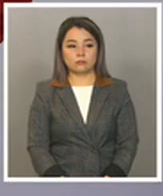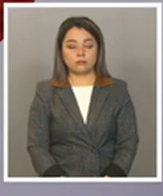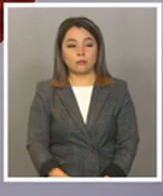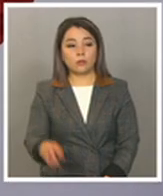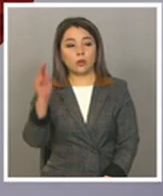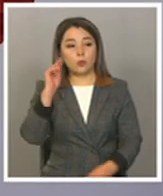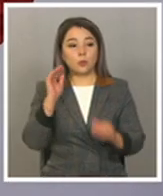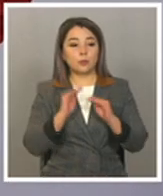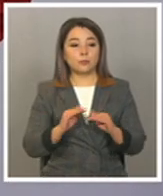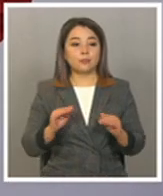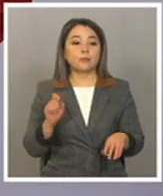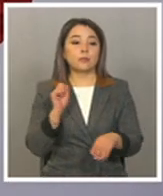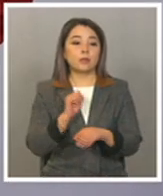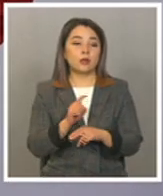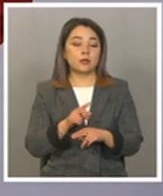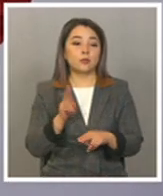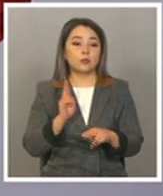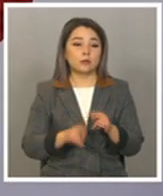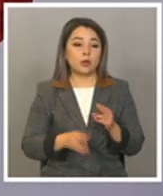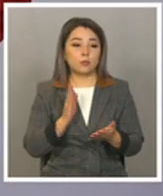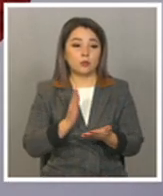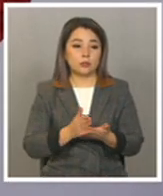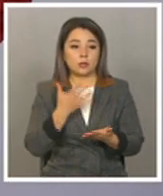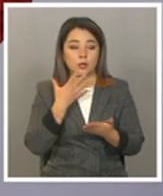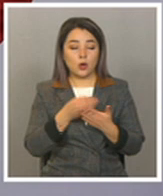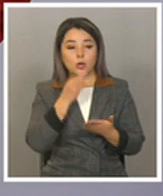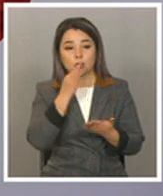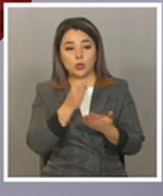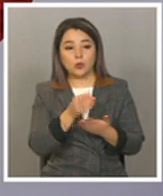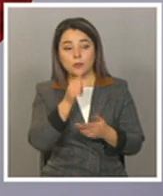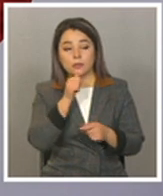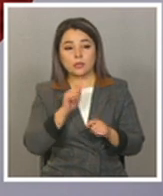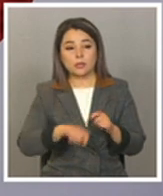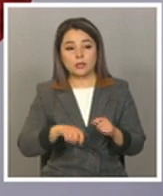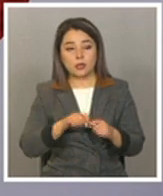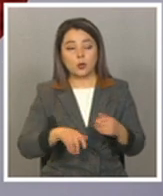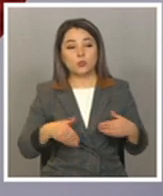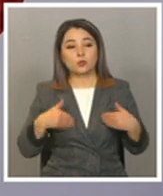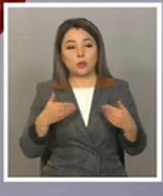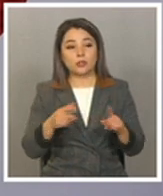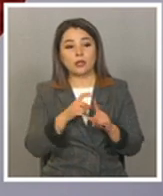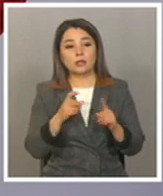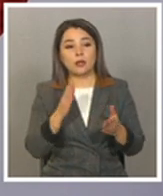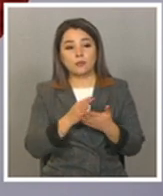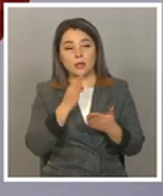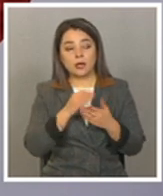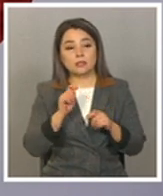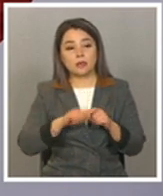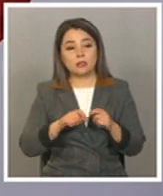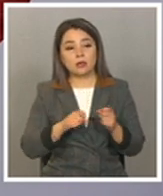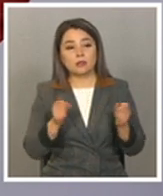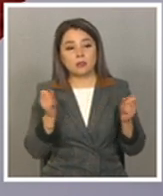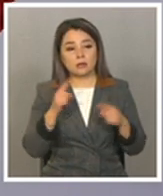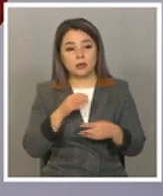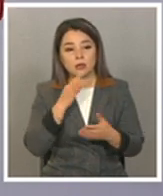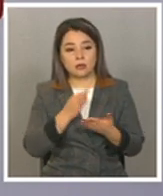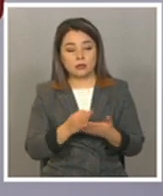Оқушылар, тапсырманы орындап болсаңыздар, өз жауаптарыңызды ұсынылған нұсқамен салыстырып көріңіздер.